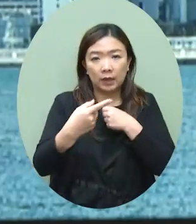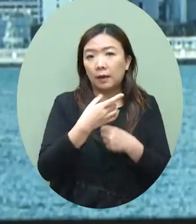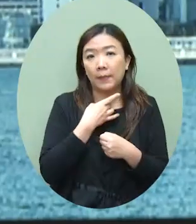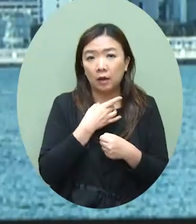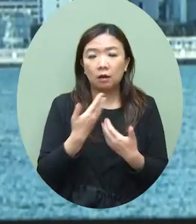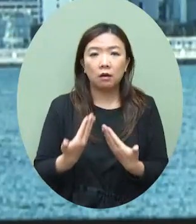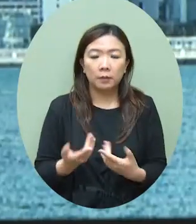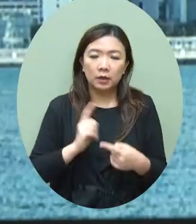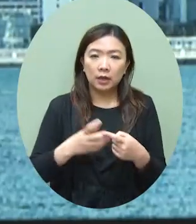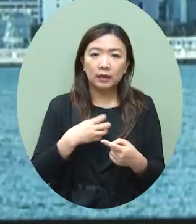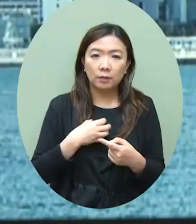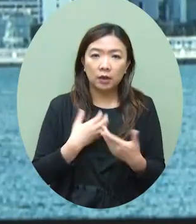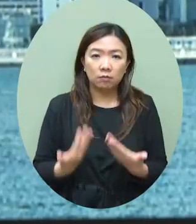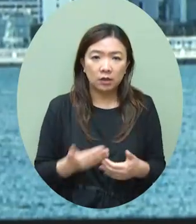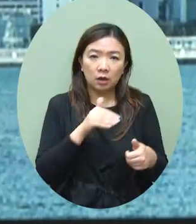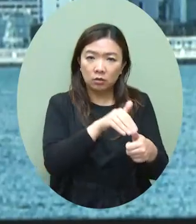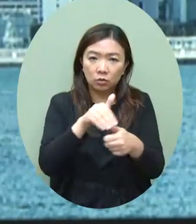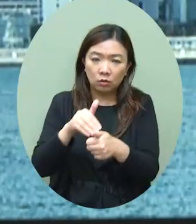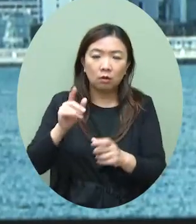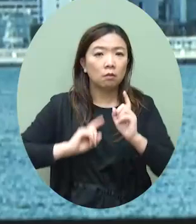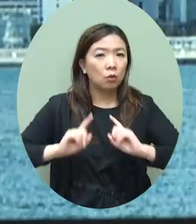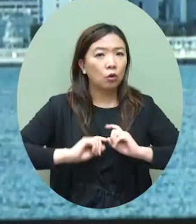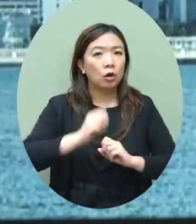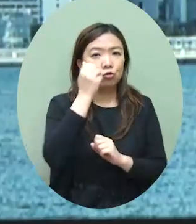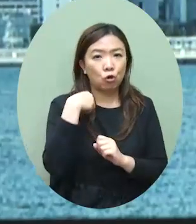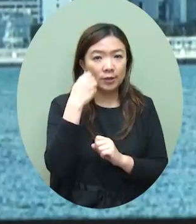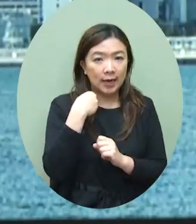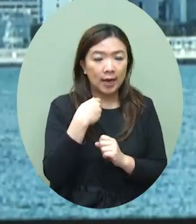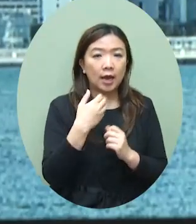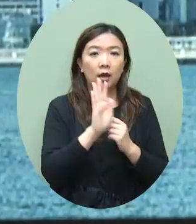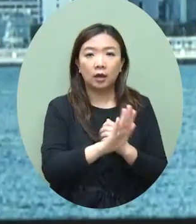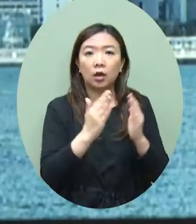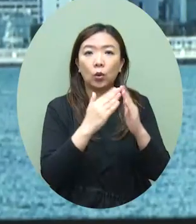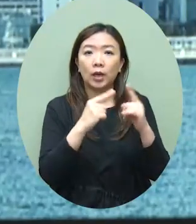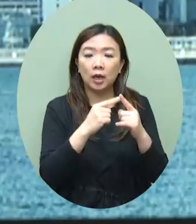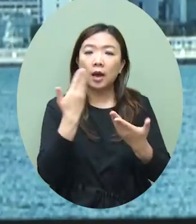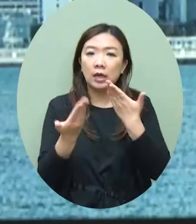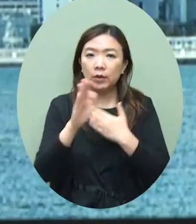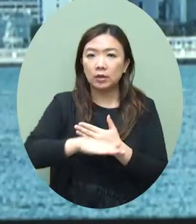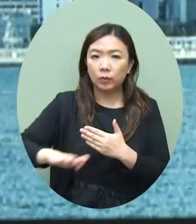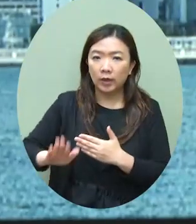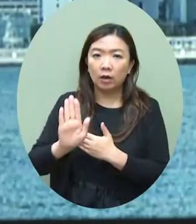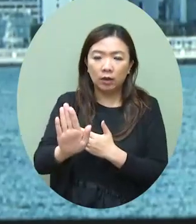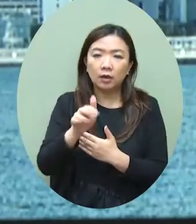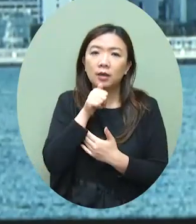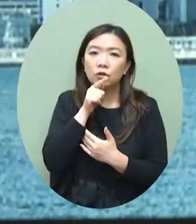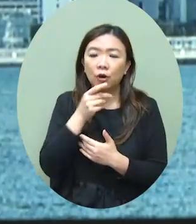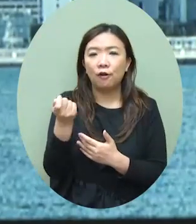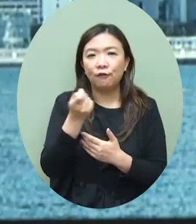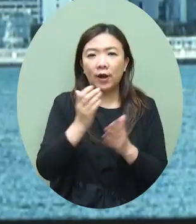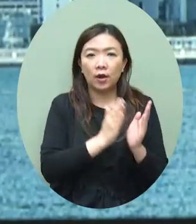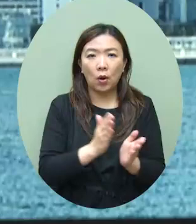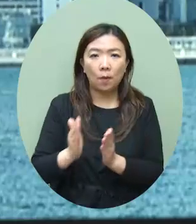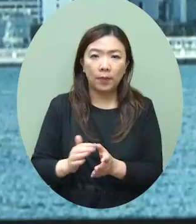促請無論係長者嘅家人或者係小朋友嘅家長，都盡快安